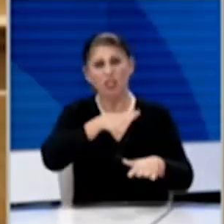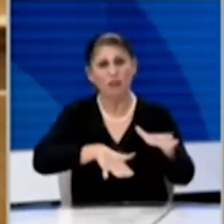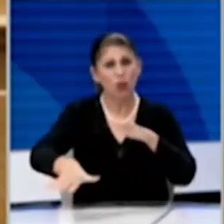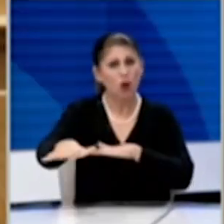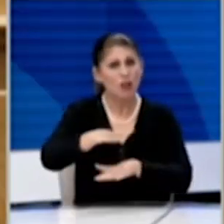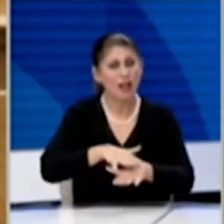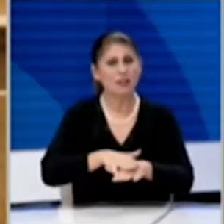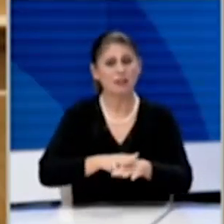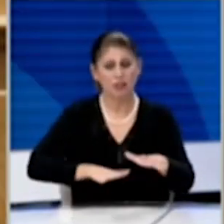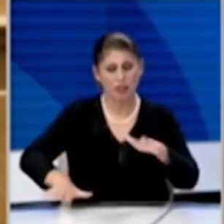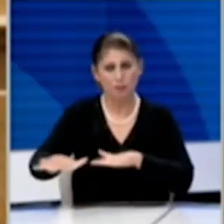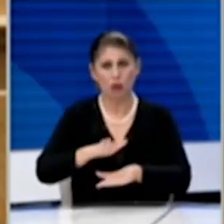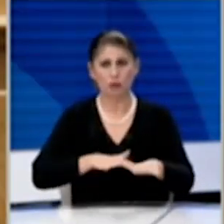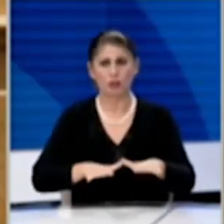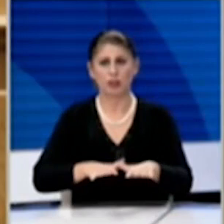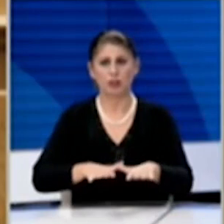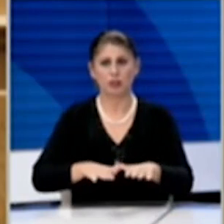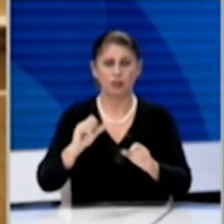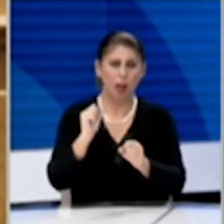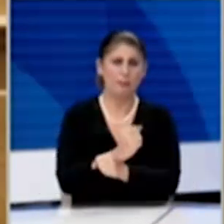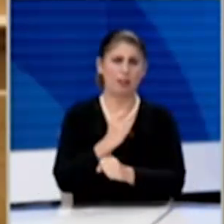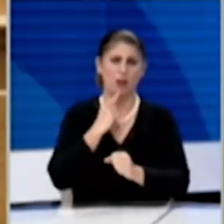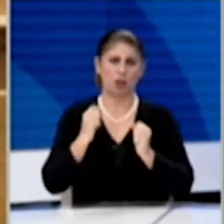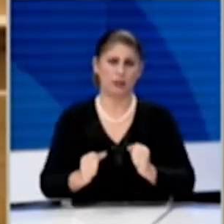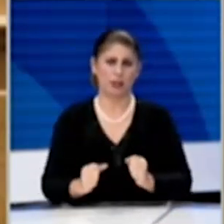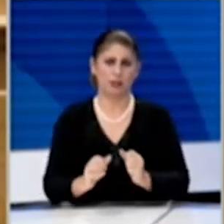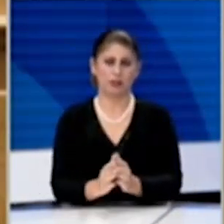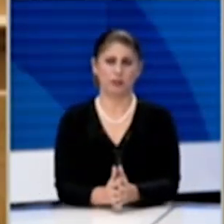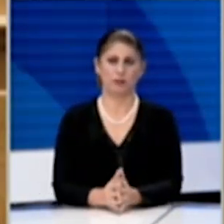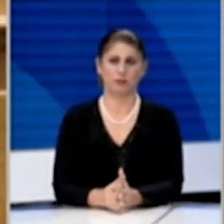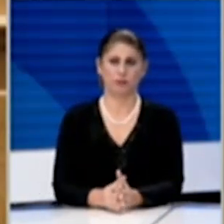σας, η διαπλοκή σας, η αμετανόητη στάση σας.